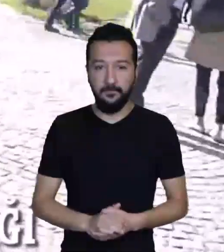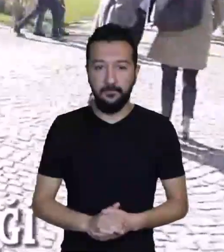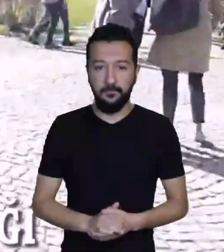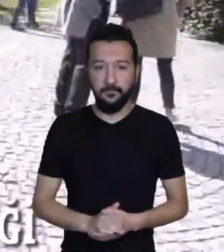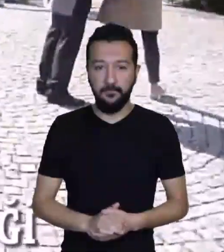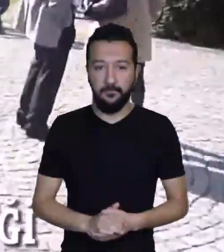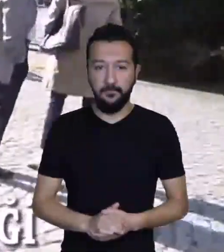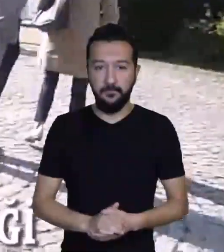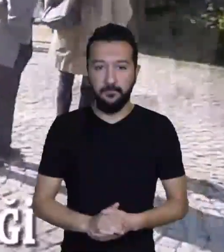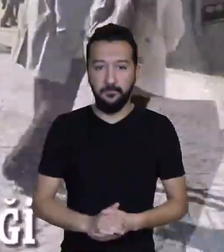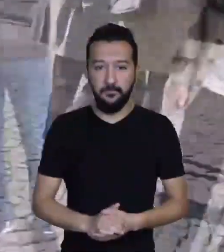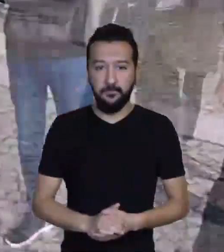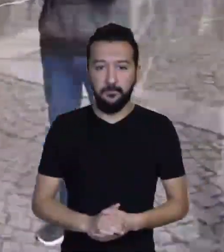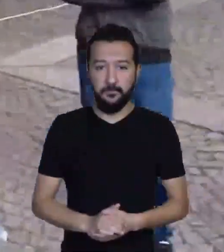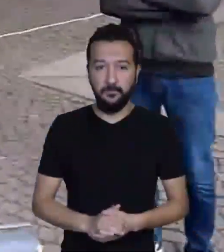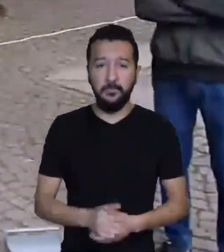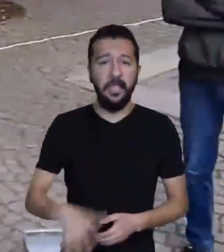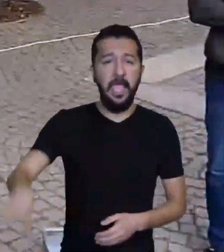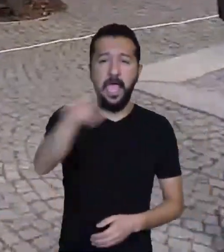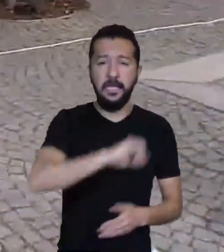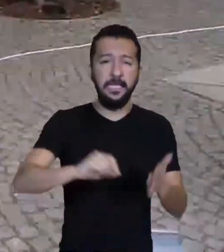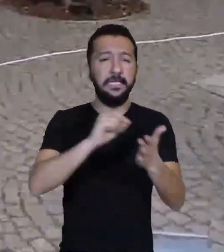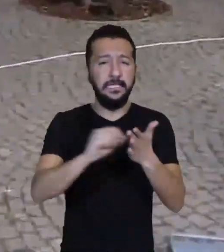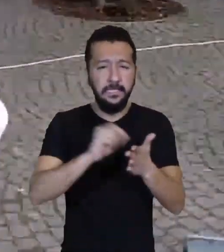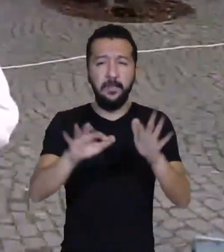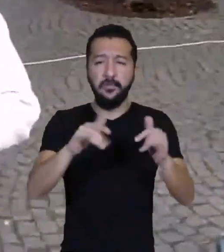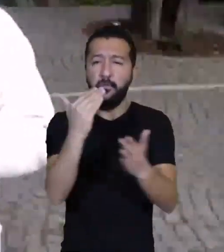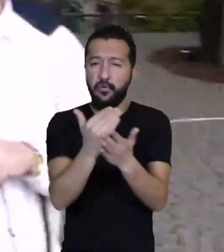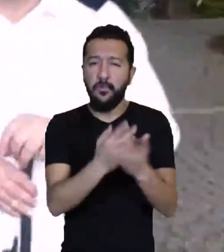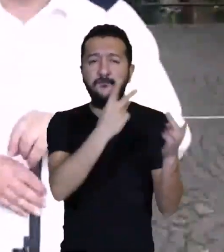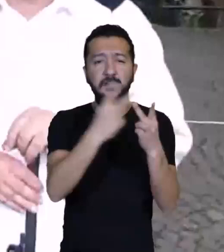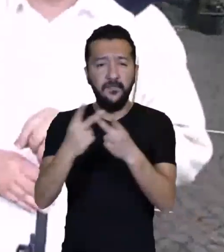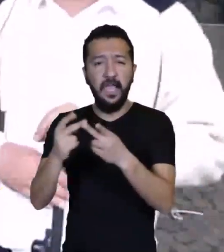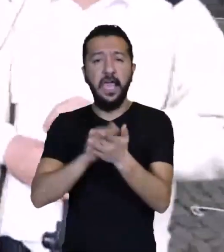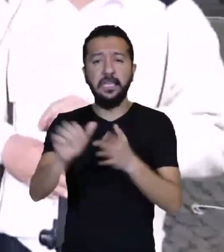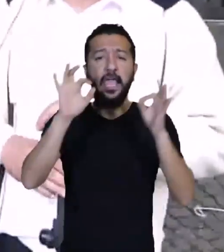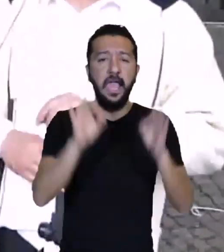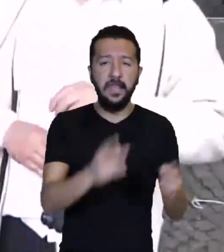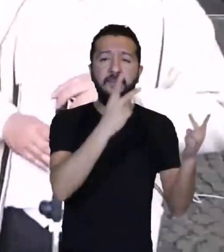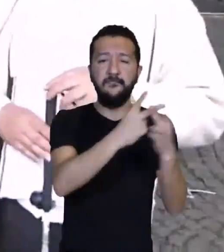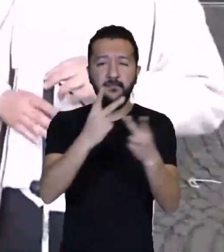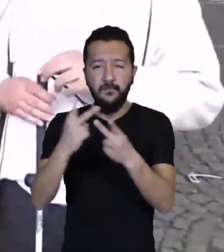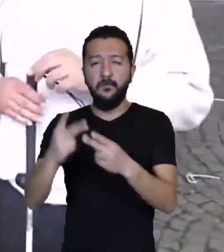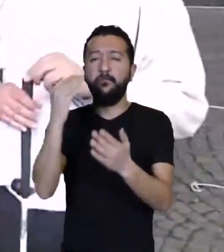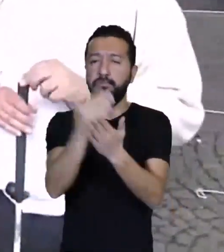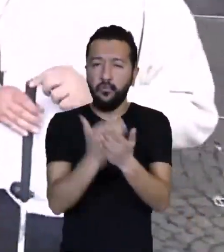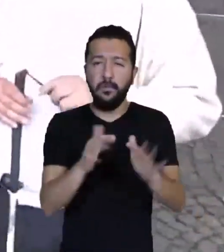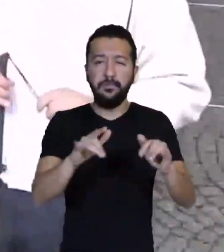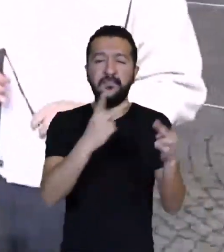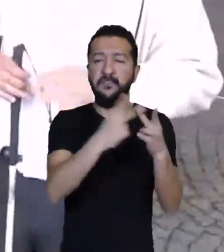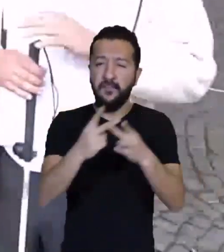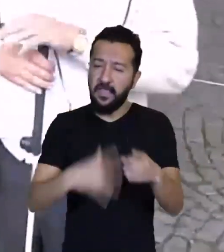oluşturmuş beyaz bastonlu görme engelliler. Her yazılım donanım ve web sayfasını. Her yazılım donanım ve